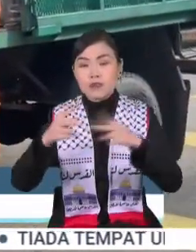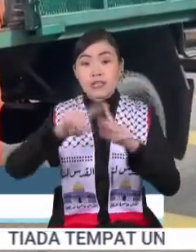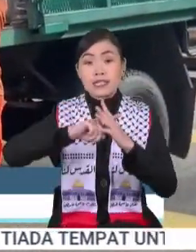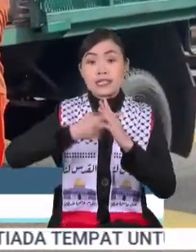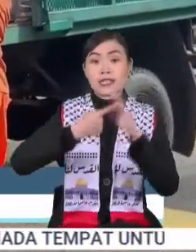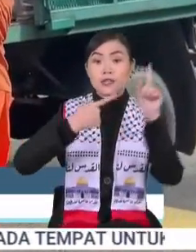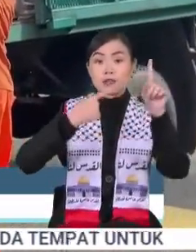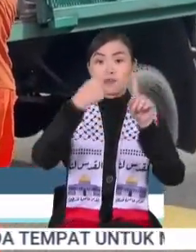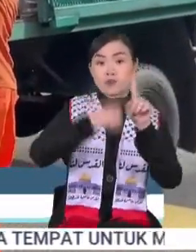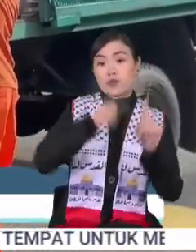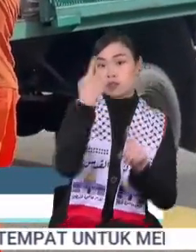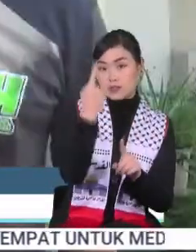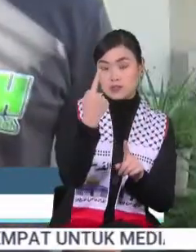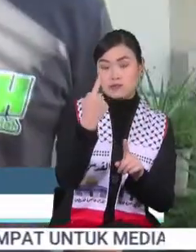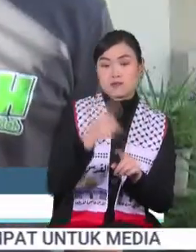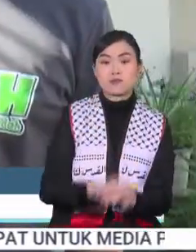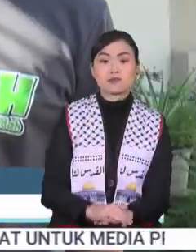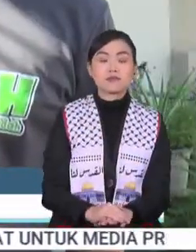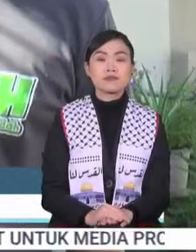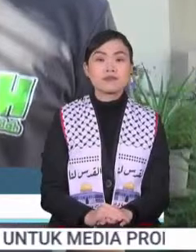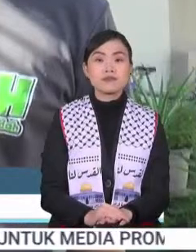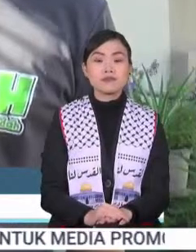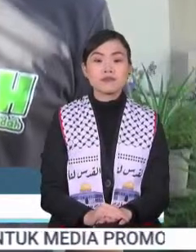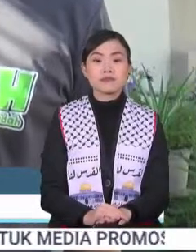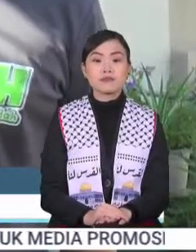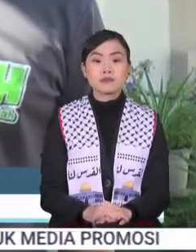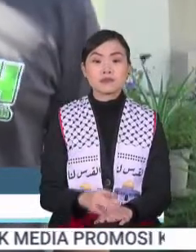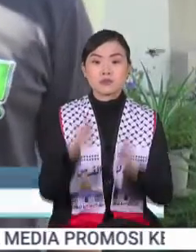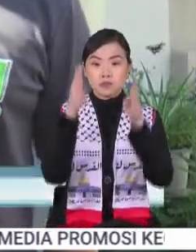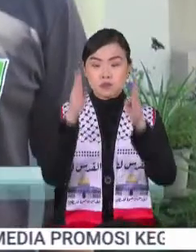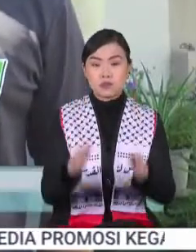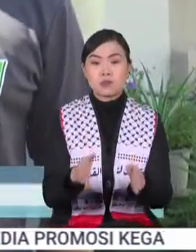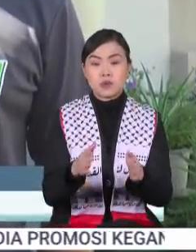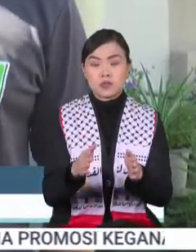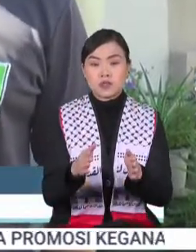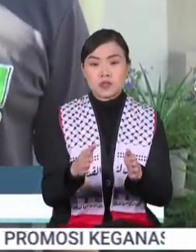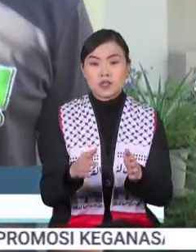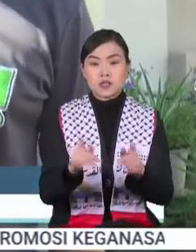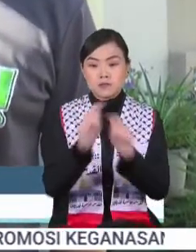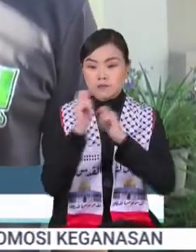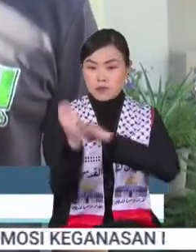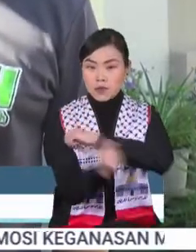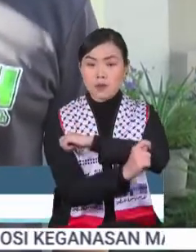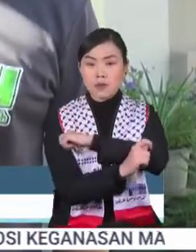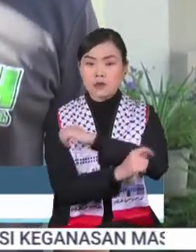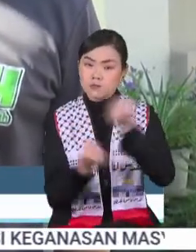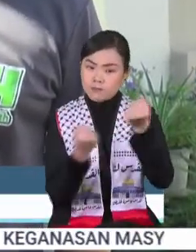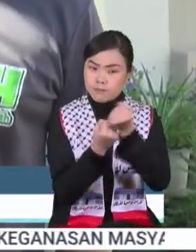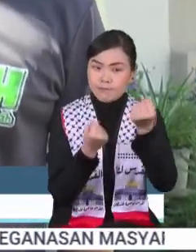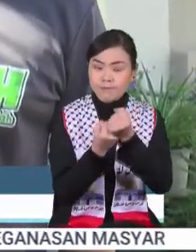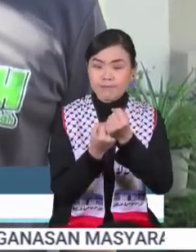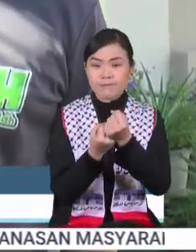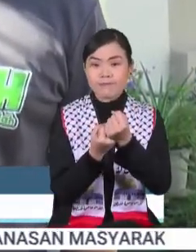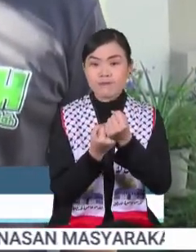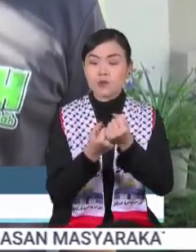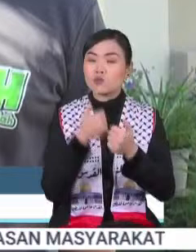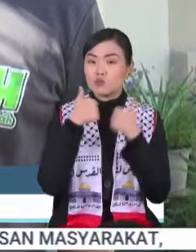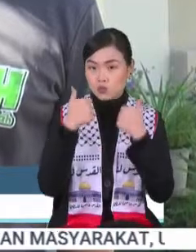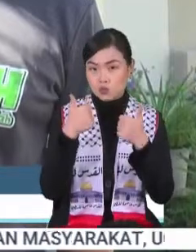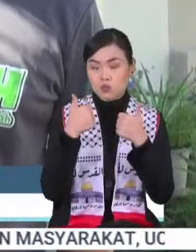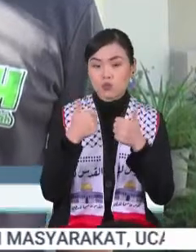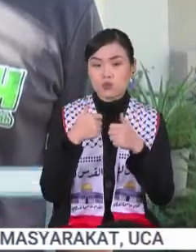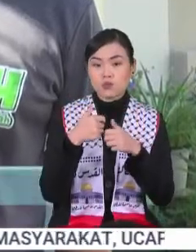Januari lalu kita puduk Taman Puni sokongan yang Baiklah sangat supportif